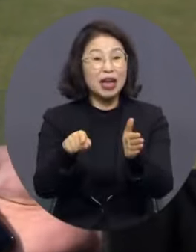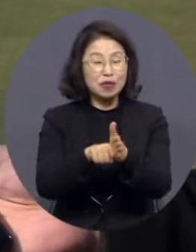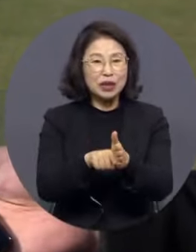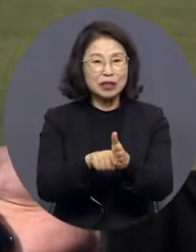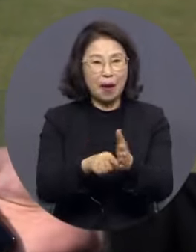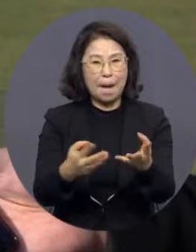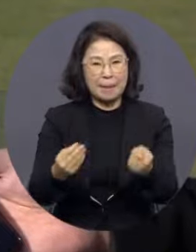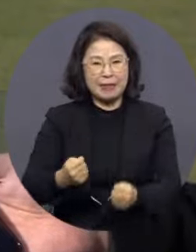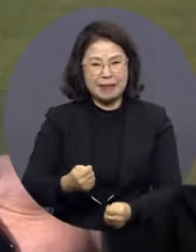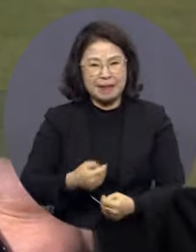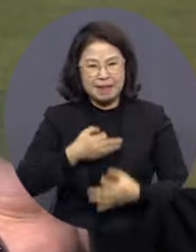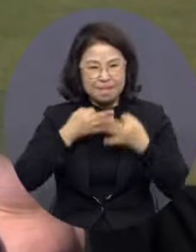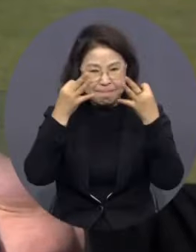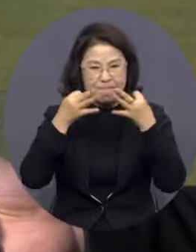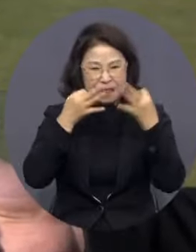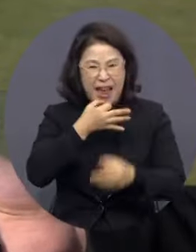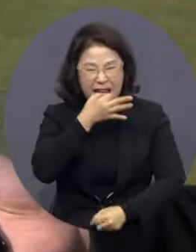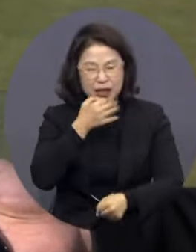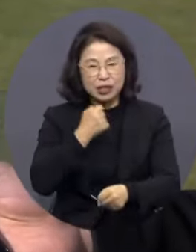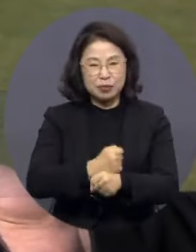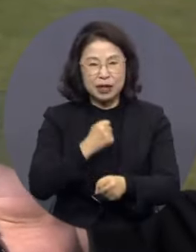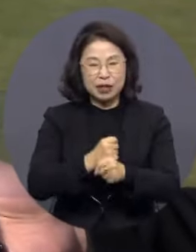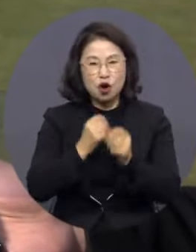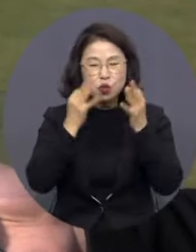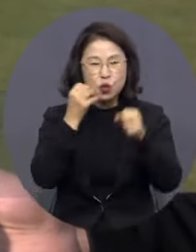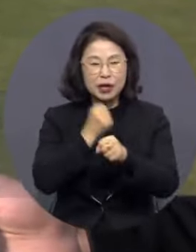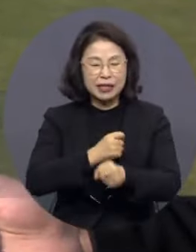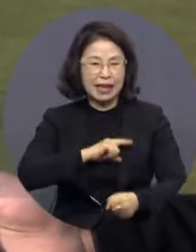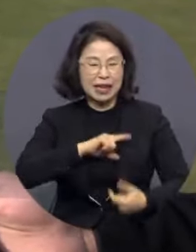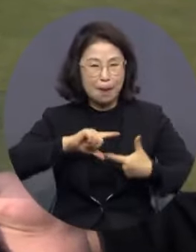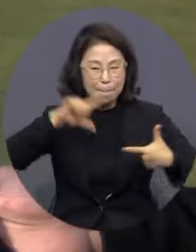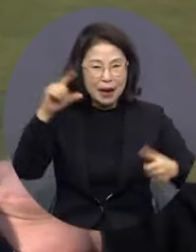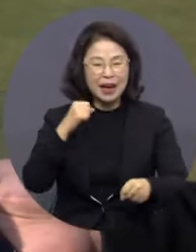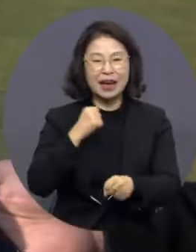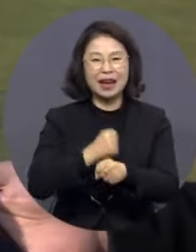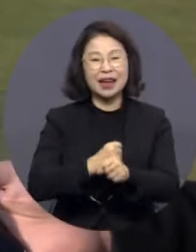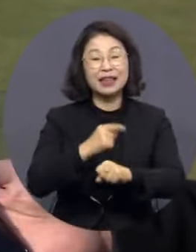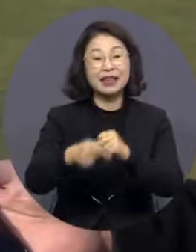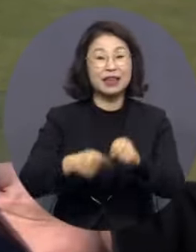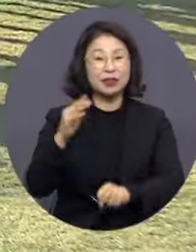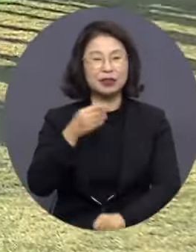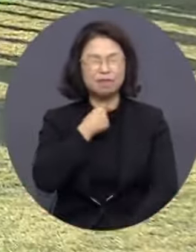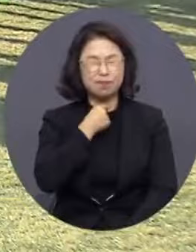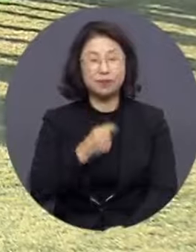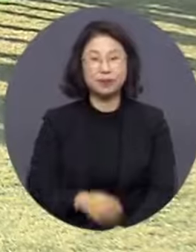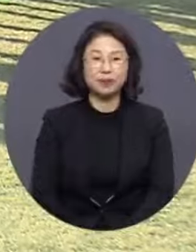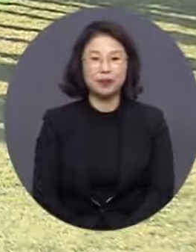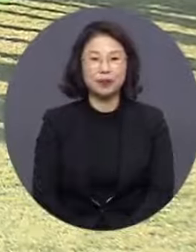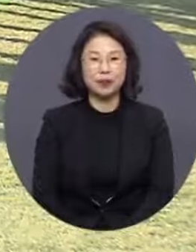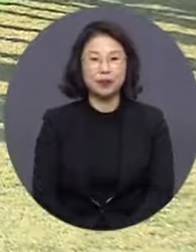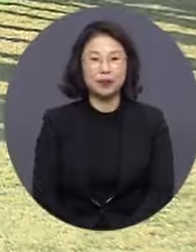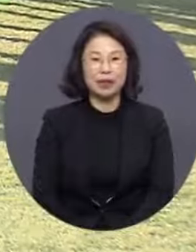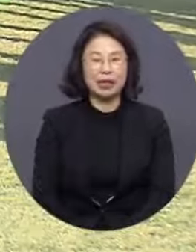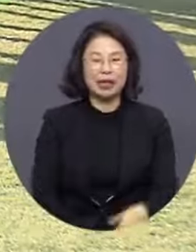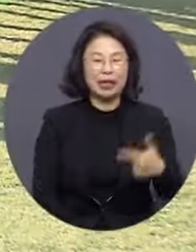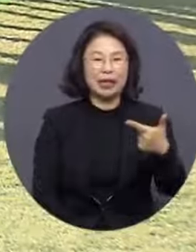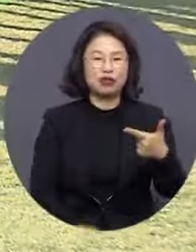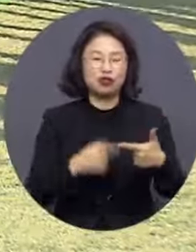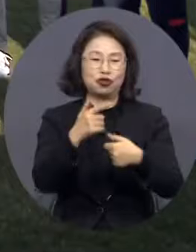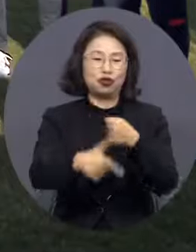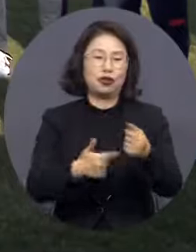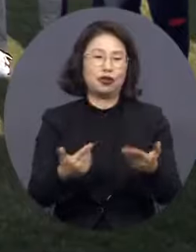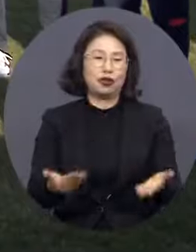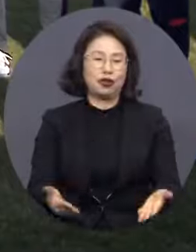정말 노력해가지고 제 이름 알릴 수 있는 그런 한 해가 됐으면 좋겠습니다. 6시즌의 휴식기를